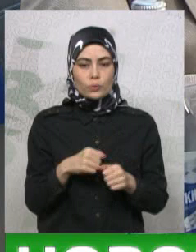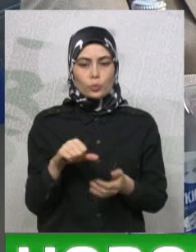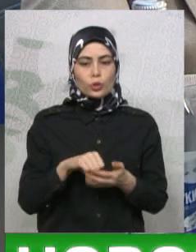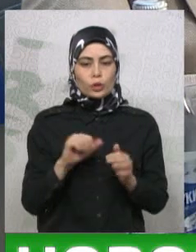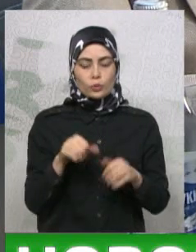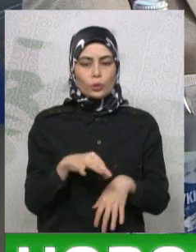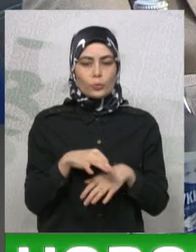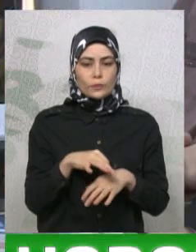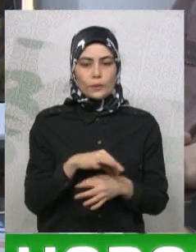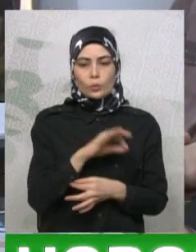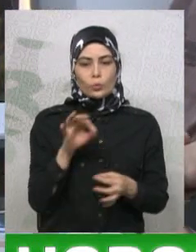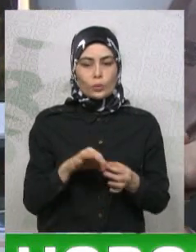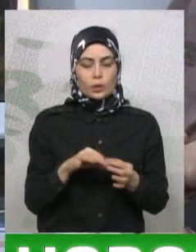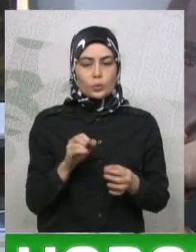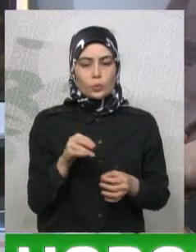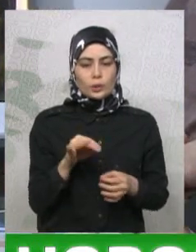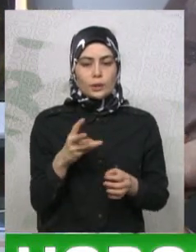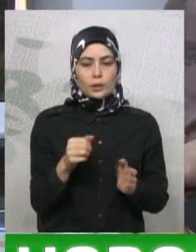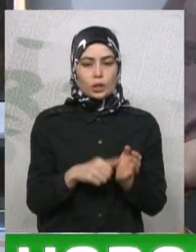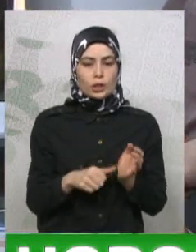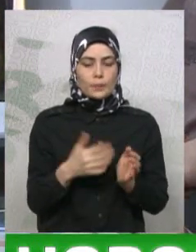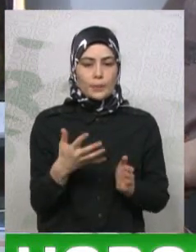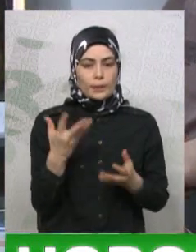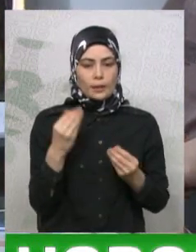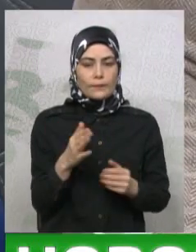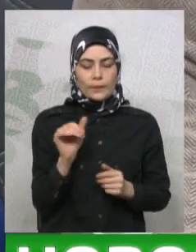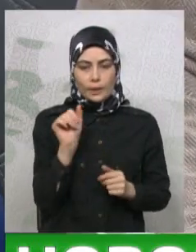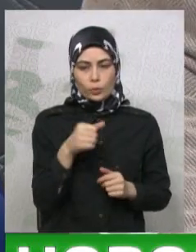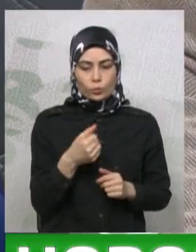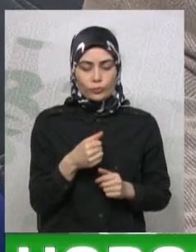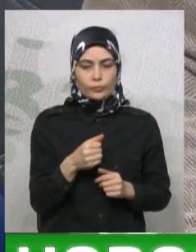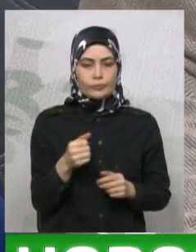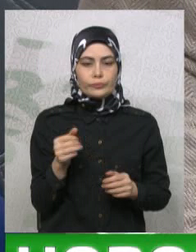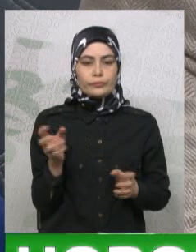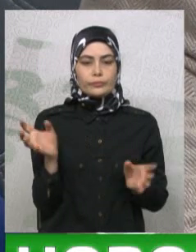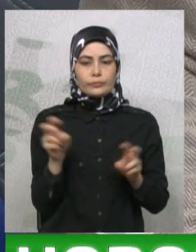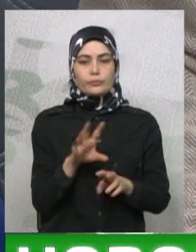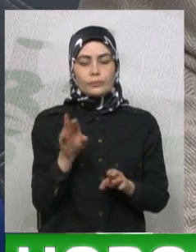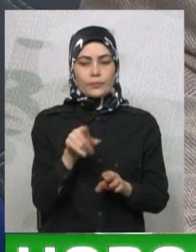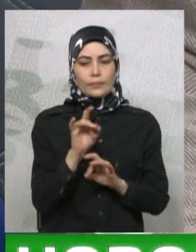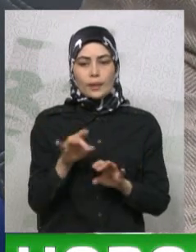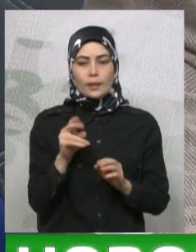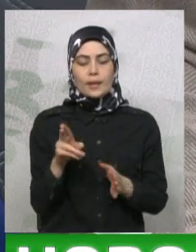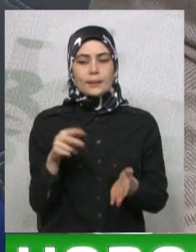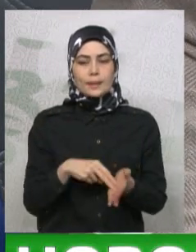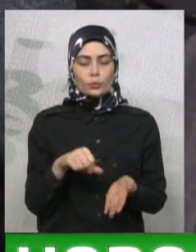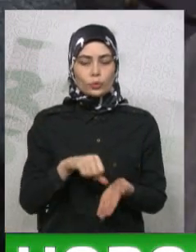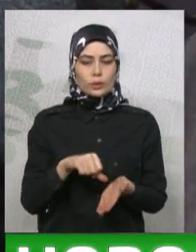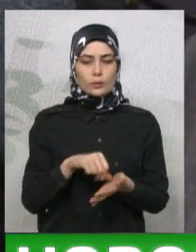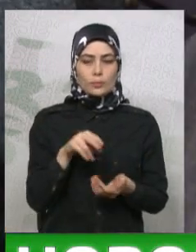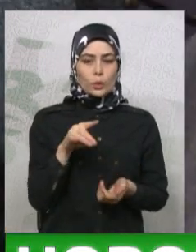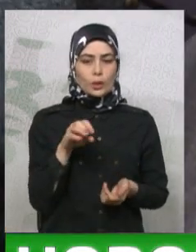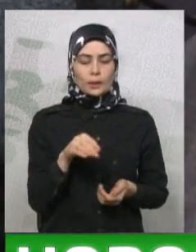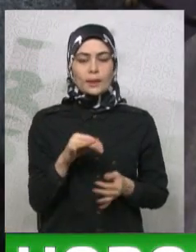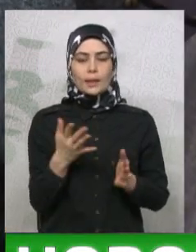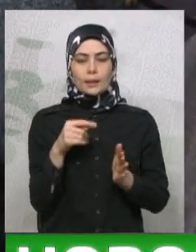смогут пользоваться круглосуточно 365 дней в году. Собравшимся рассказали, как стать участником проекта и из каких